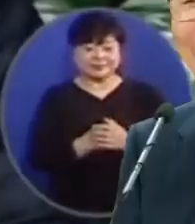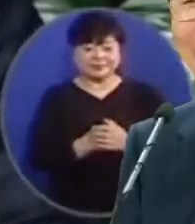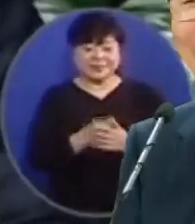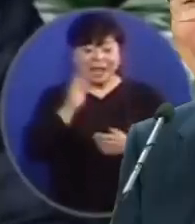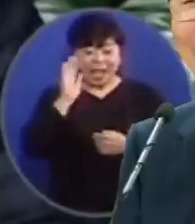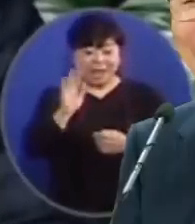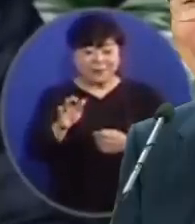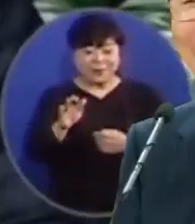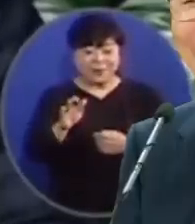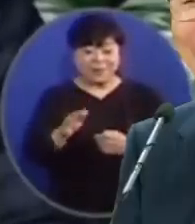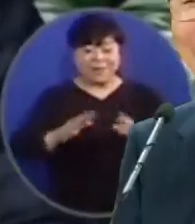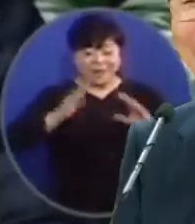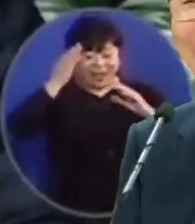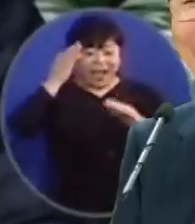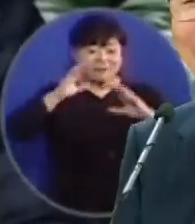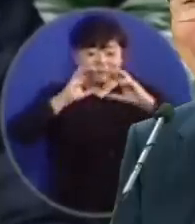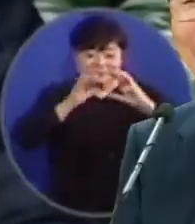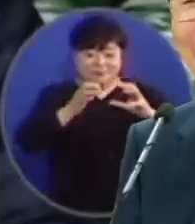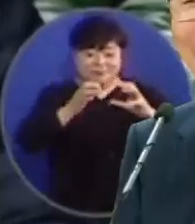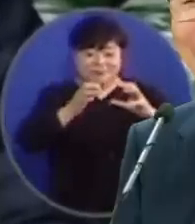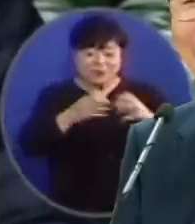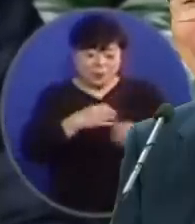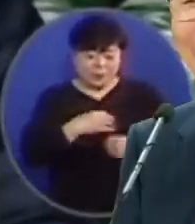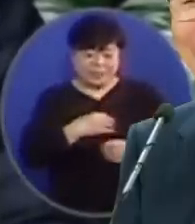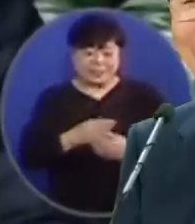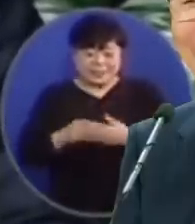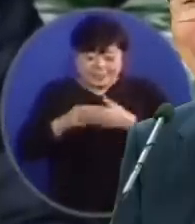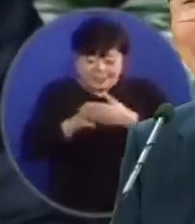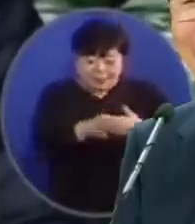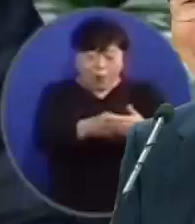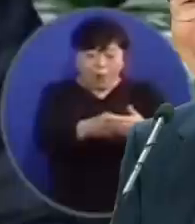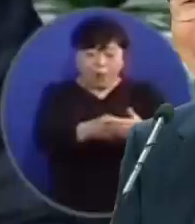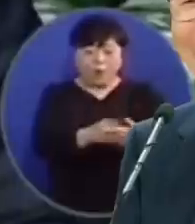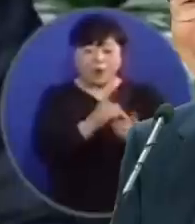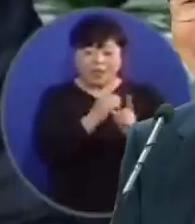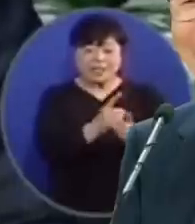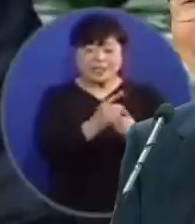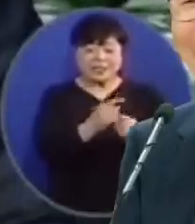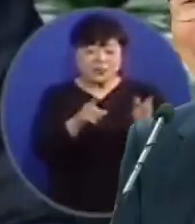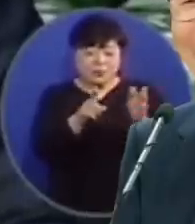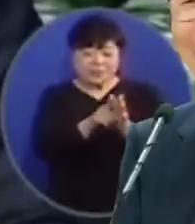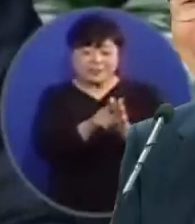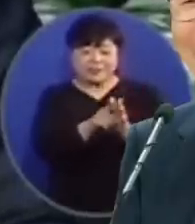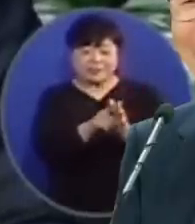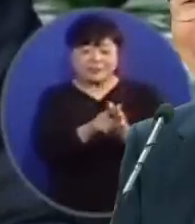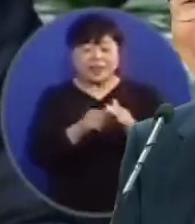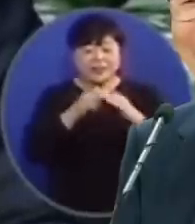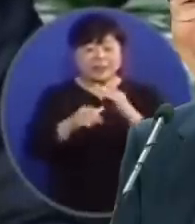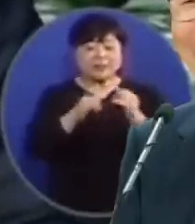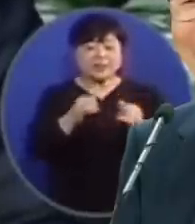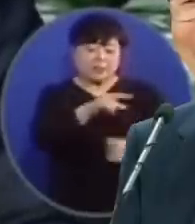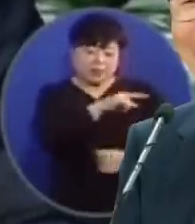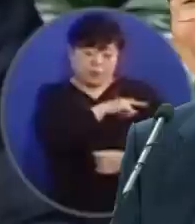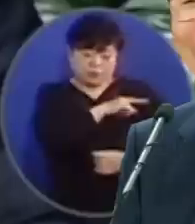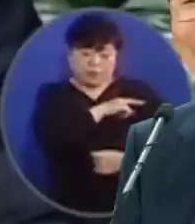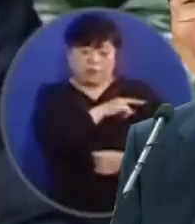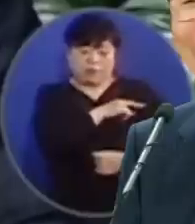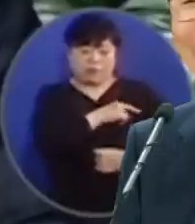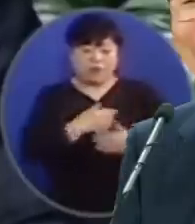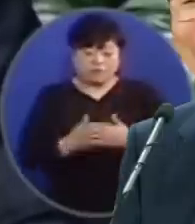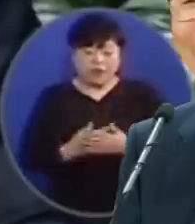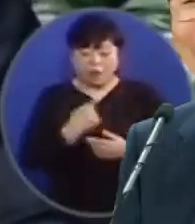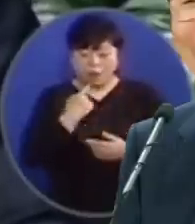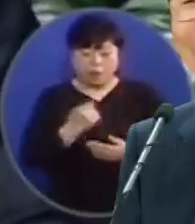앞으로 우리나라가 이 위기를 이기고 살아나기 위해서는 지도자들이 먼저